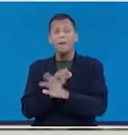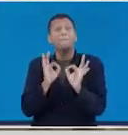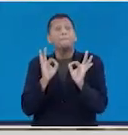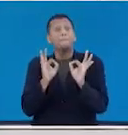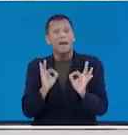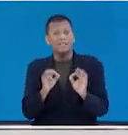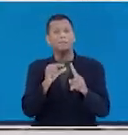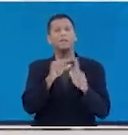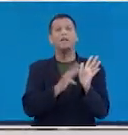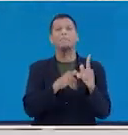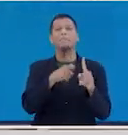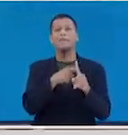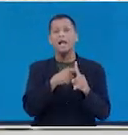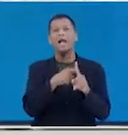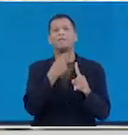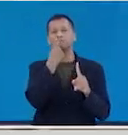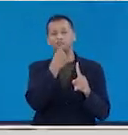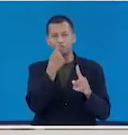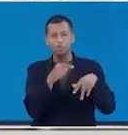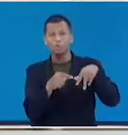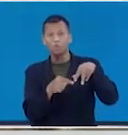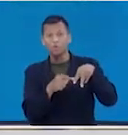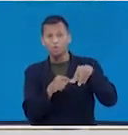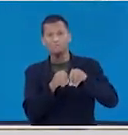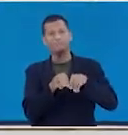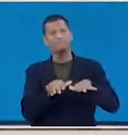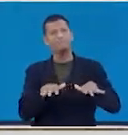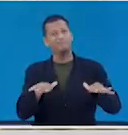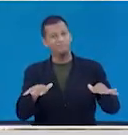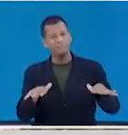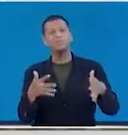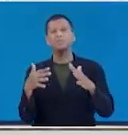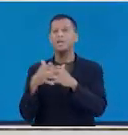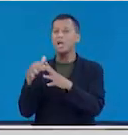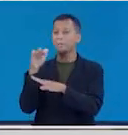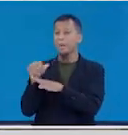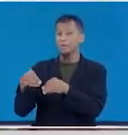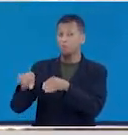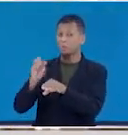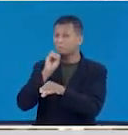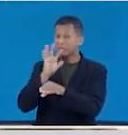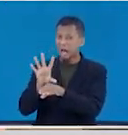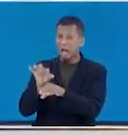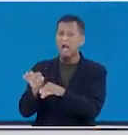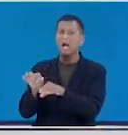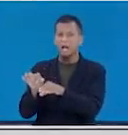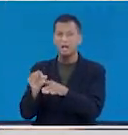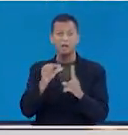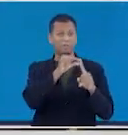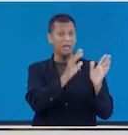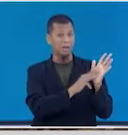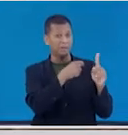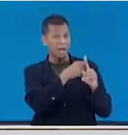para pedagang di Pasar Kambing Jakarta Pusat, Tanah Abang ini mengaku wabah PMK ini tidak mempengaruhi penjualan mereka,